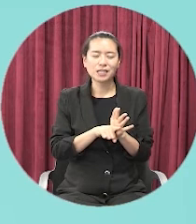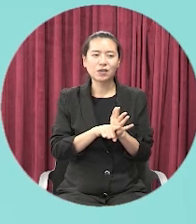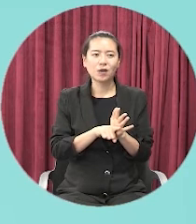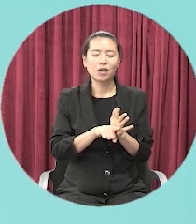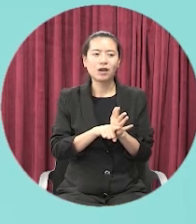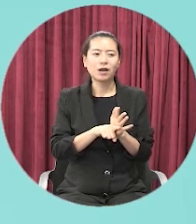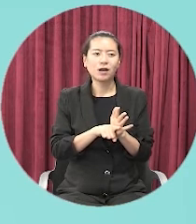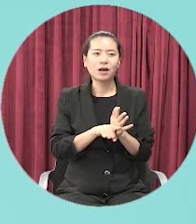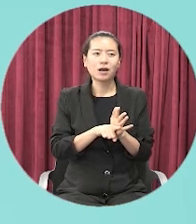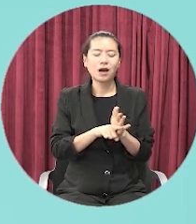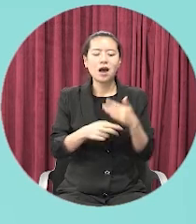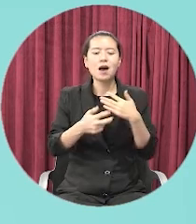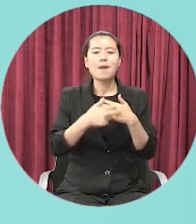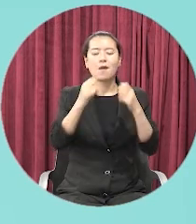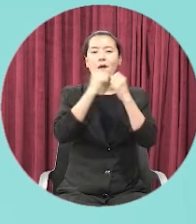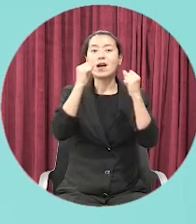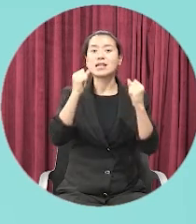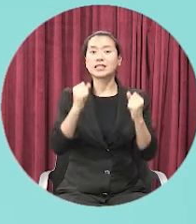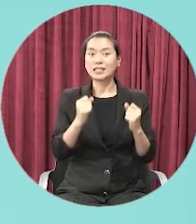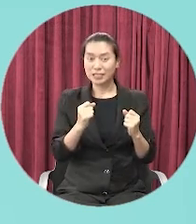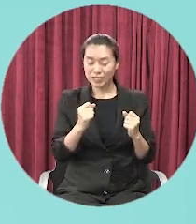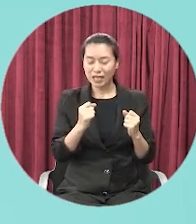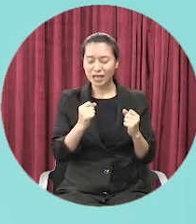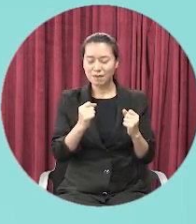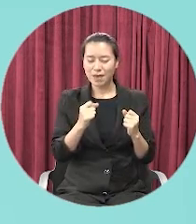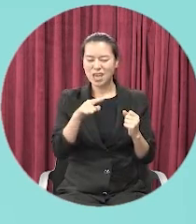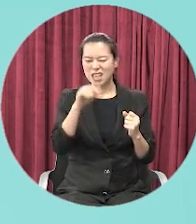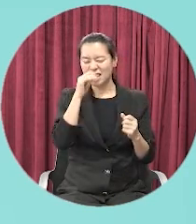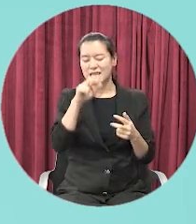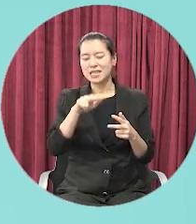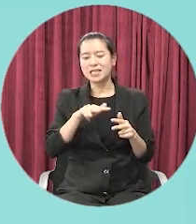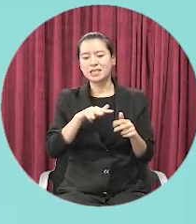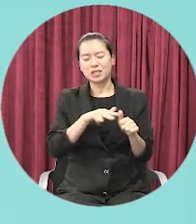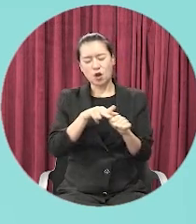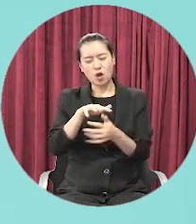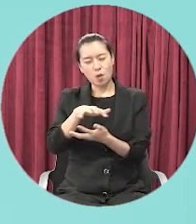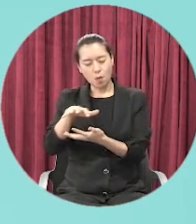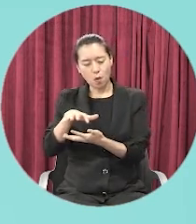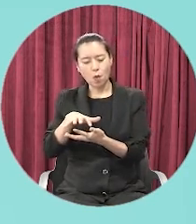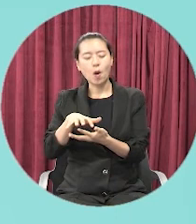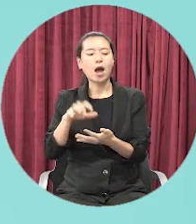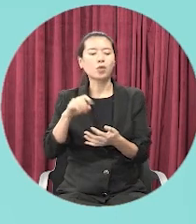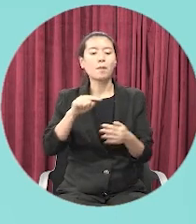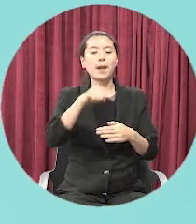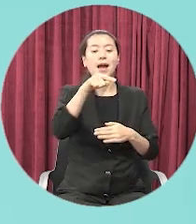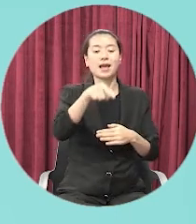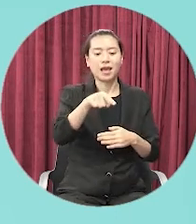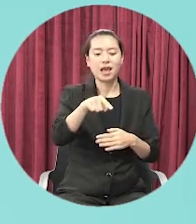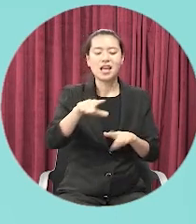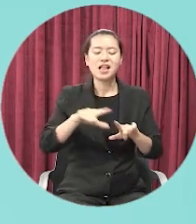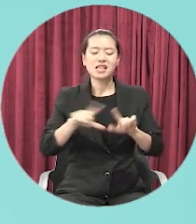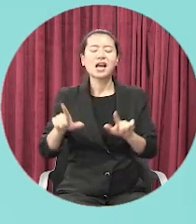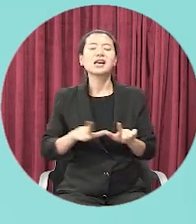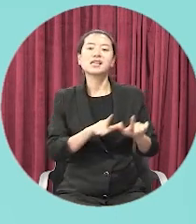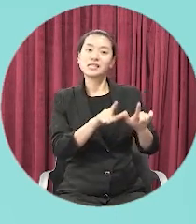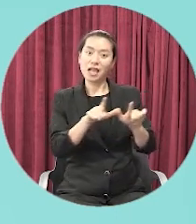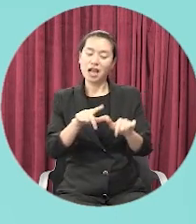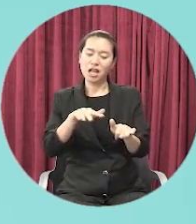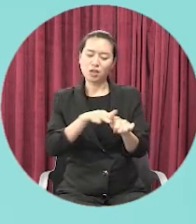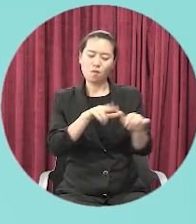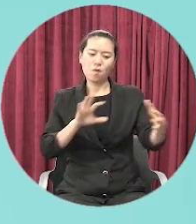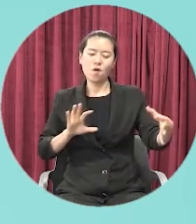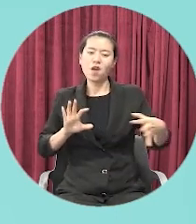있습니다만 의료 시스템 에 있는 데이터 더 나아가서 일상 생활속에서 있는 데이터 연결 되고 그게 아 유 씨가 되려면